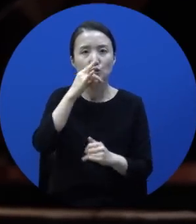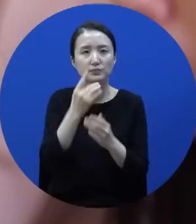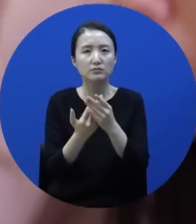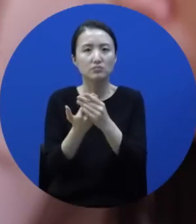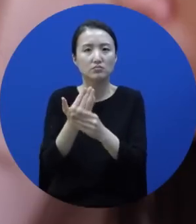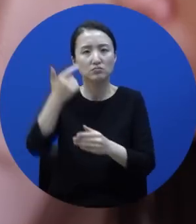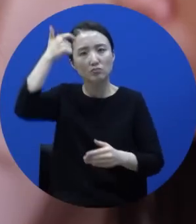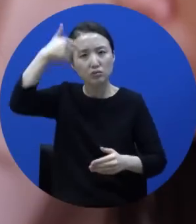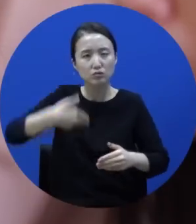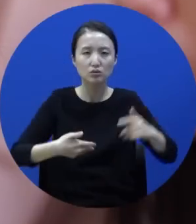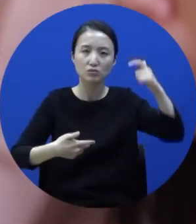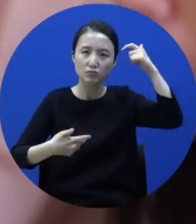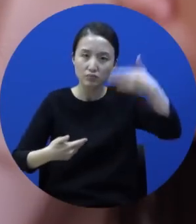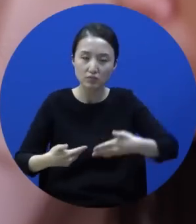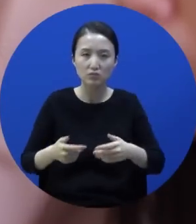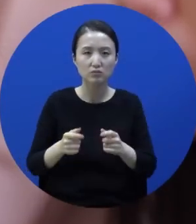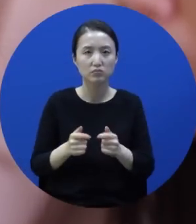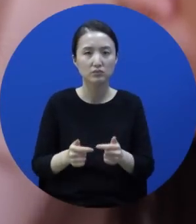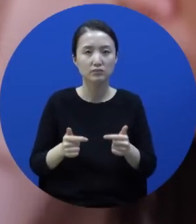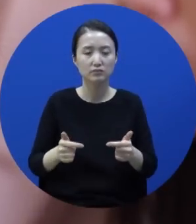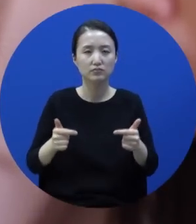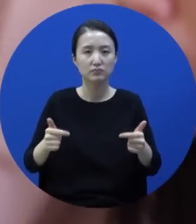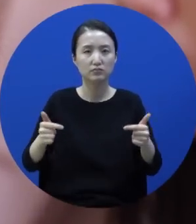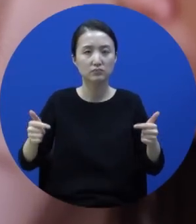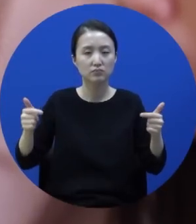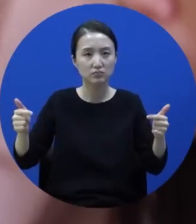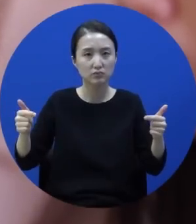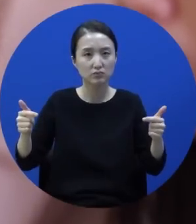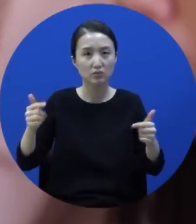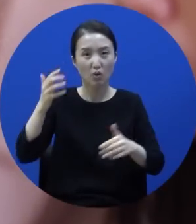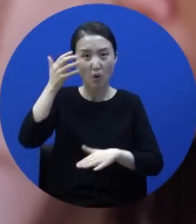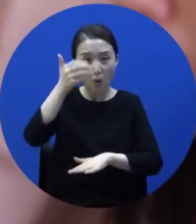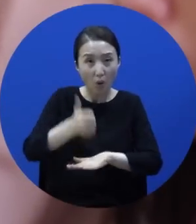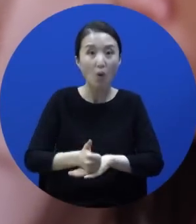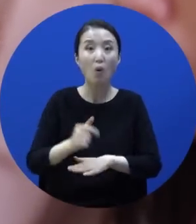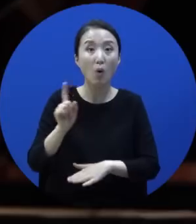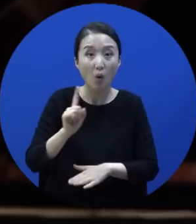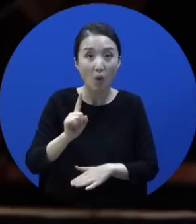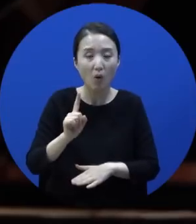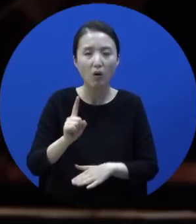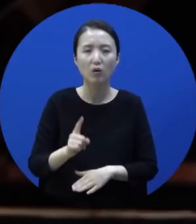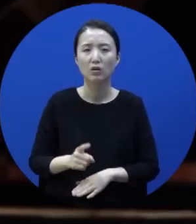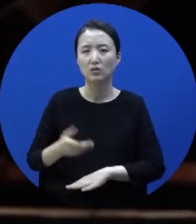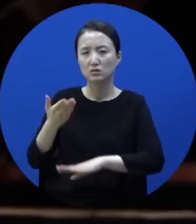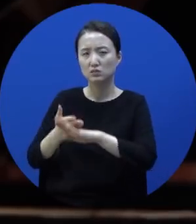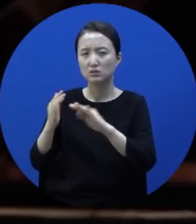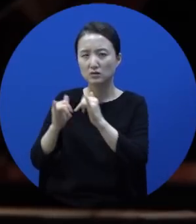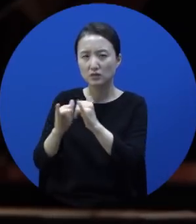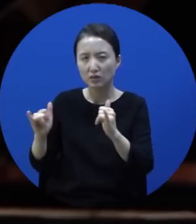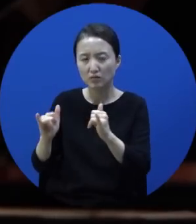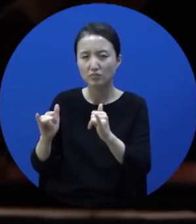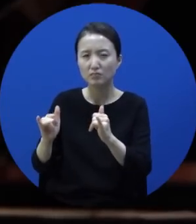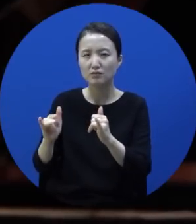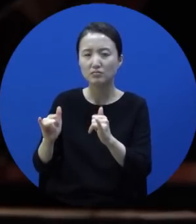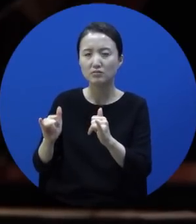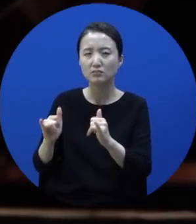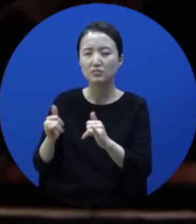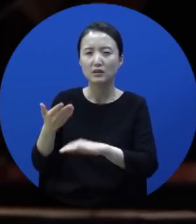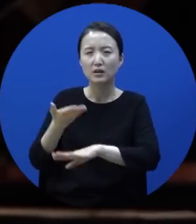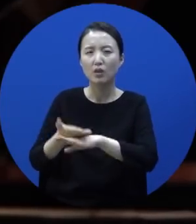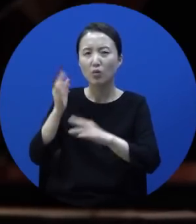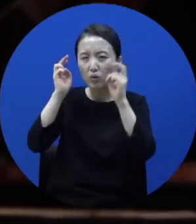묻는 사람들이 하나하나 생겨나다가 나중에는 너 남의 것만 잘 팔지 말고 너가 이렇게 잘팔수 있는 방법을 한번 책으로